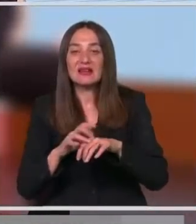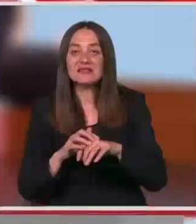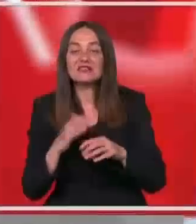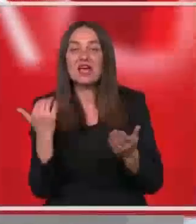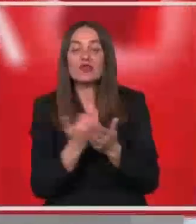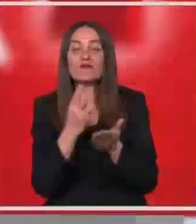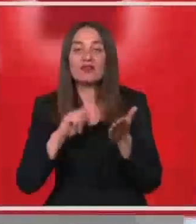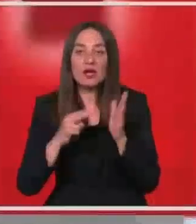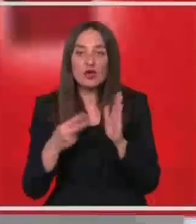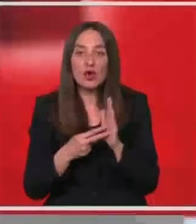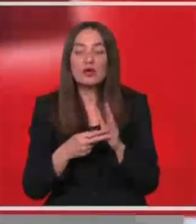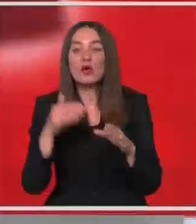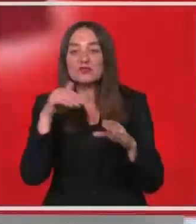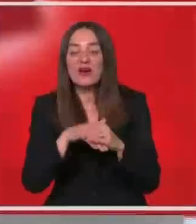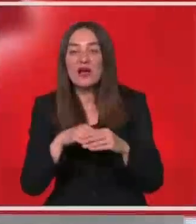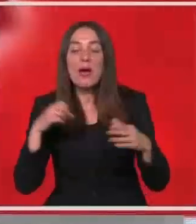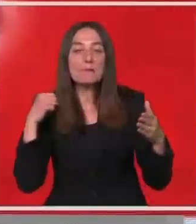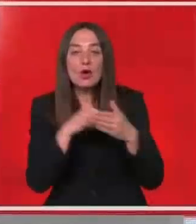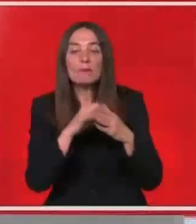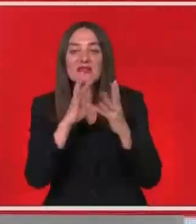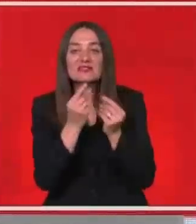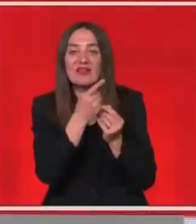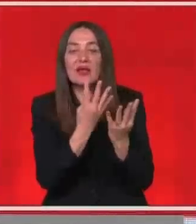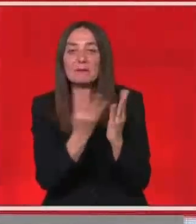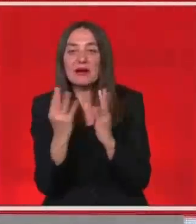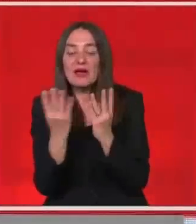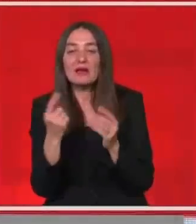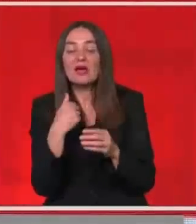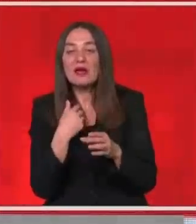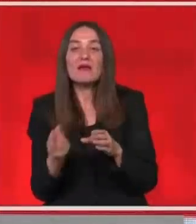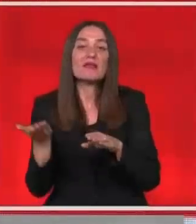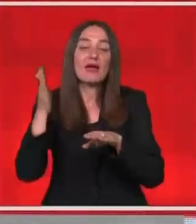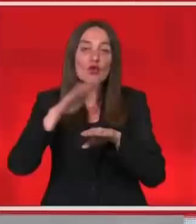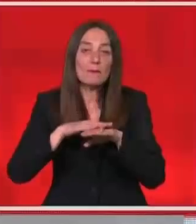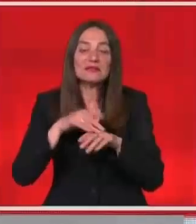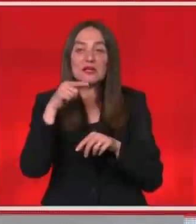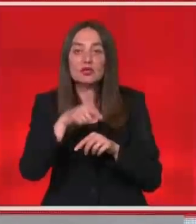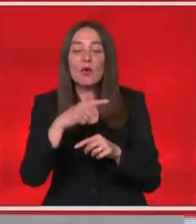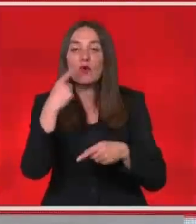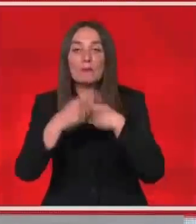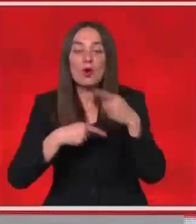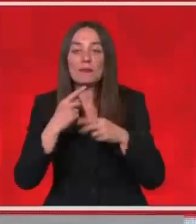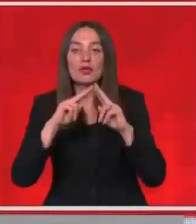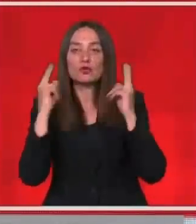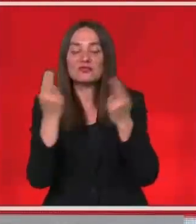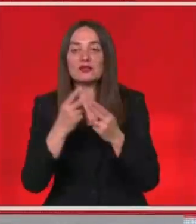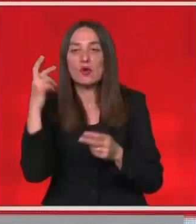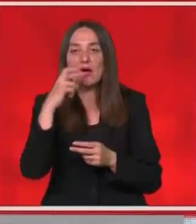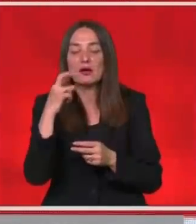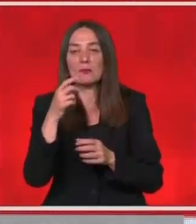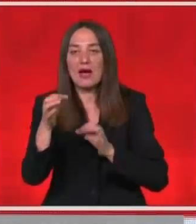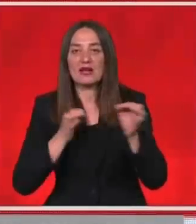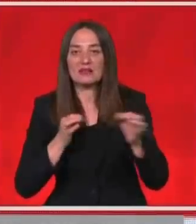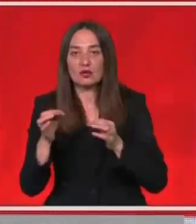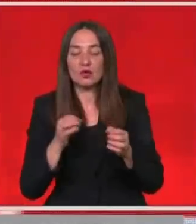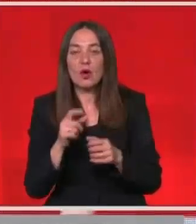nove tehnologije zapravo probiti sve te barijere i nekako nadomestiti ovu promenjenu svetsku ekonomsku